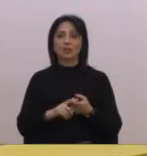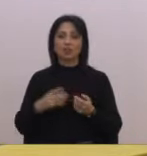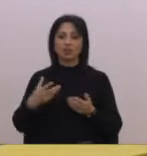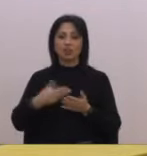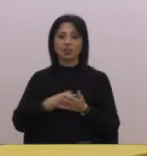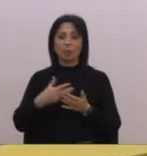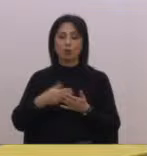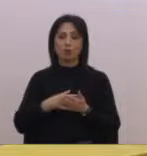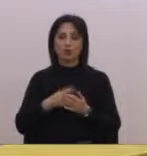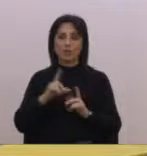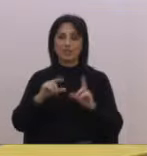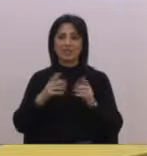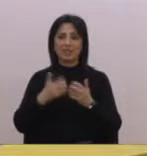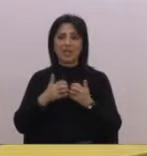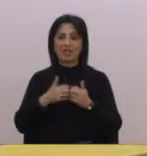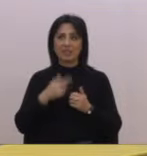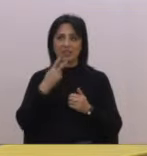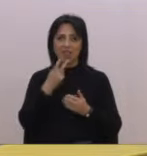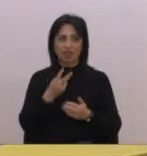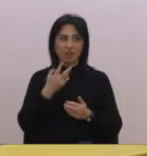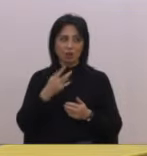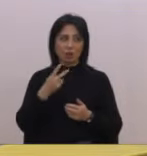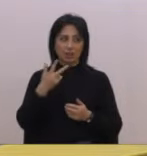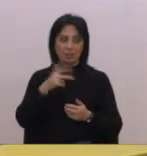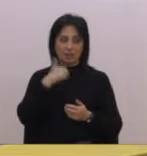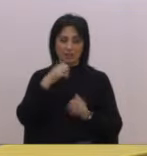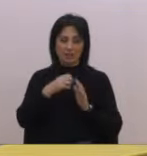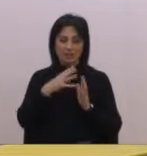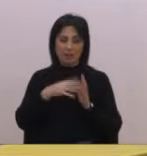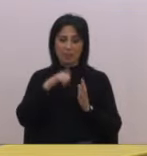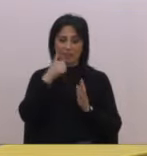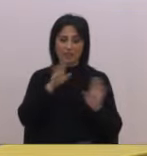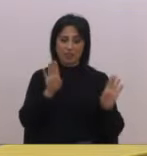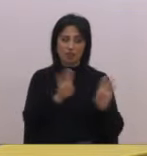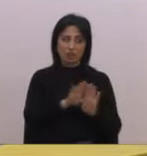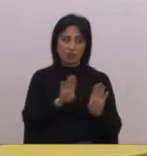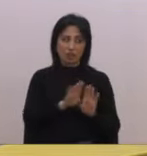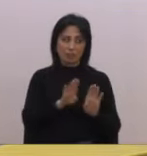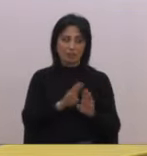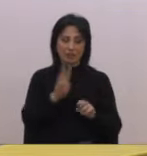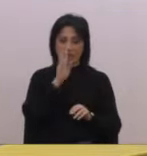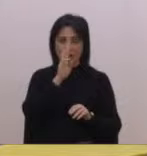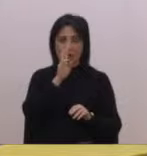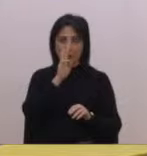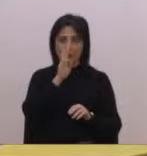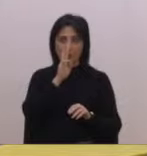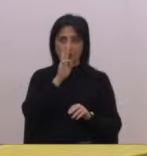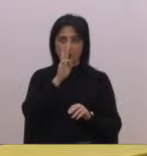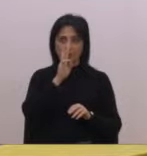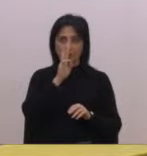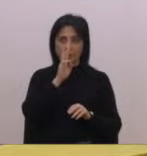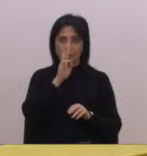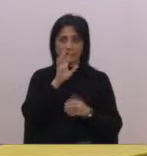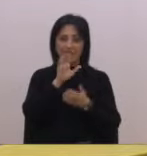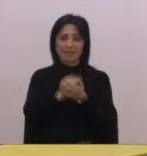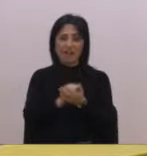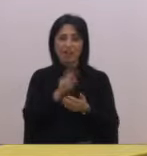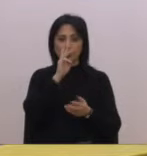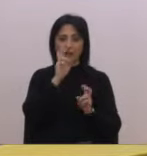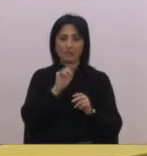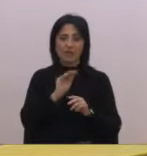აქ სტატისტიკის მიხედვით ჩანს 2023 წელს 19 წელთან შედარებით ხელფასი და დაქირავებულთა